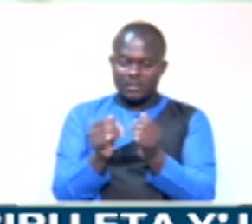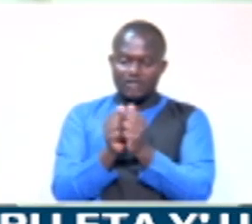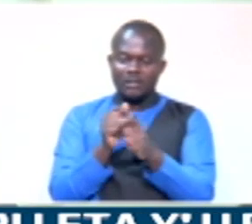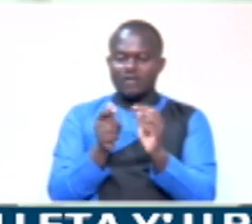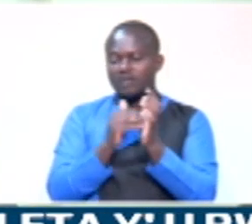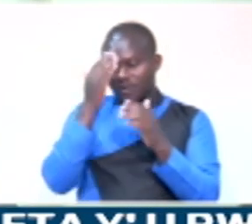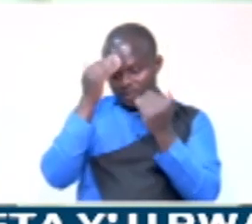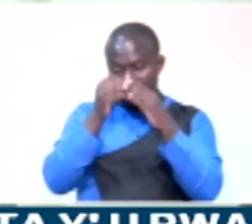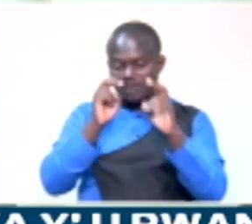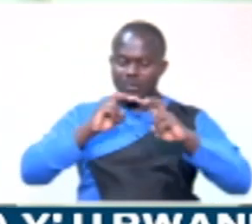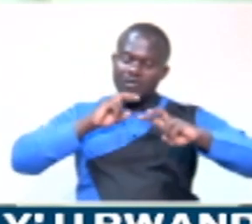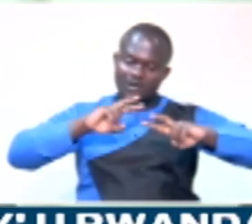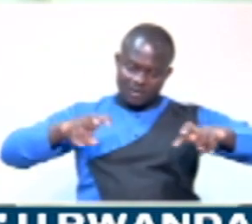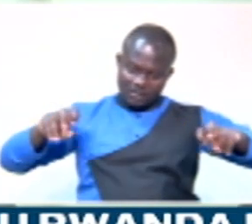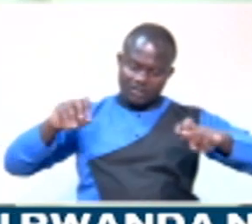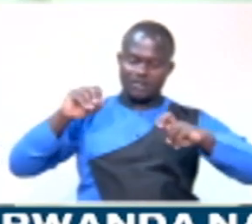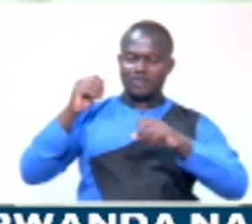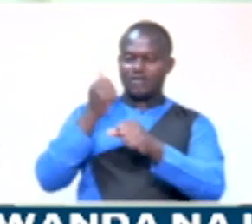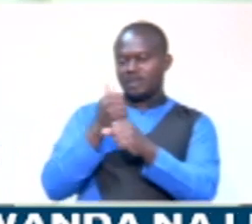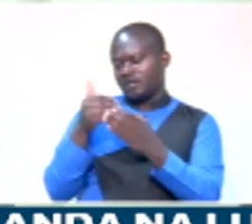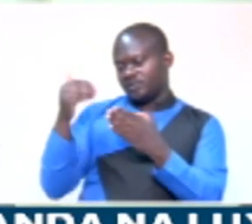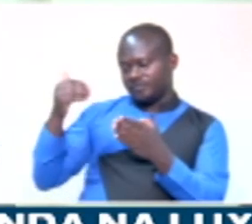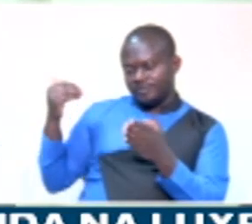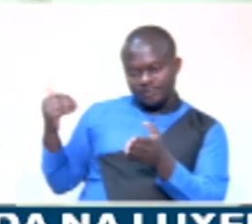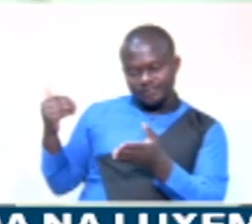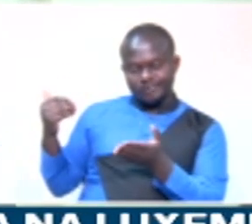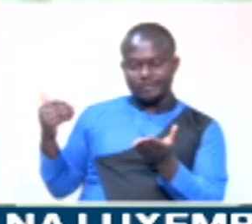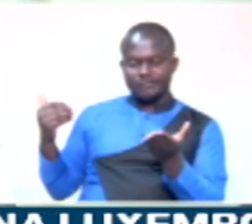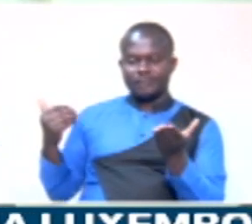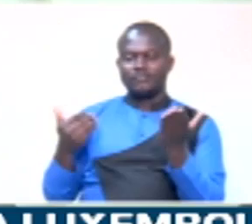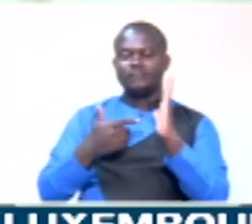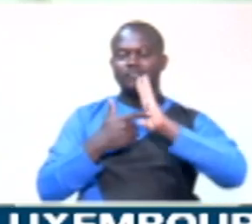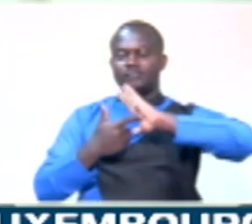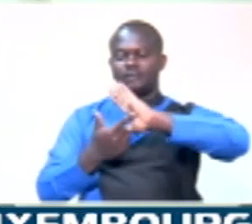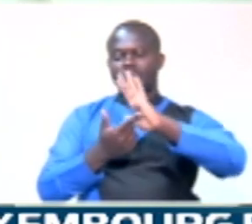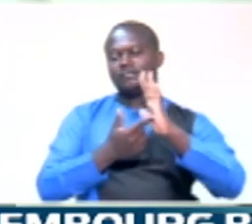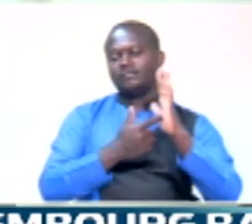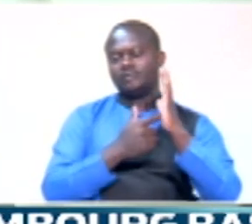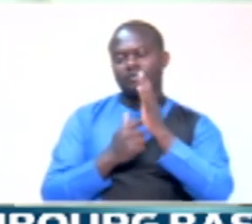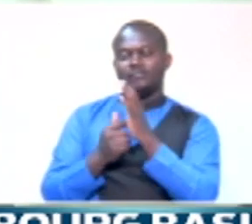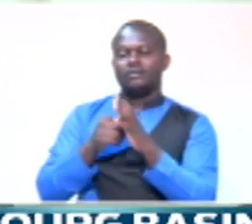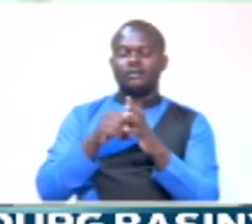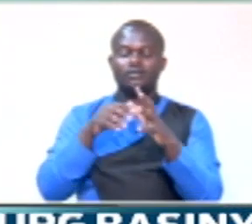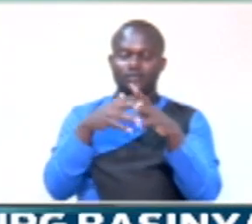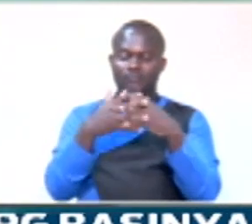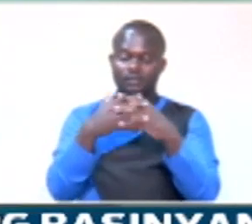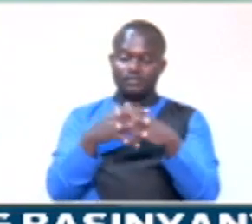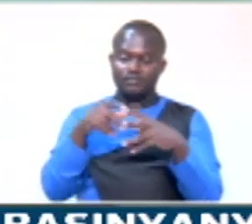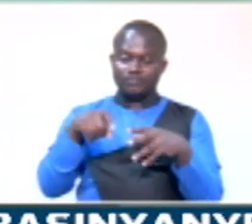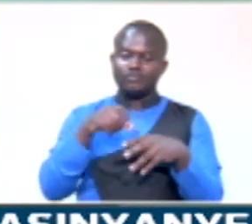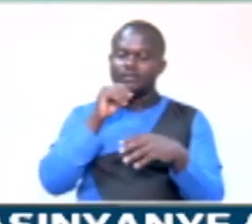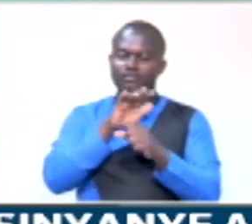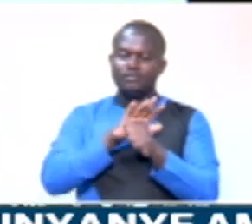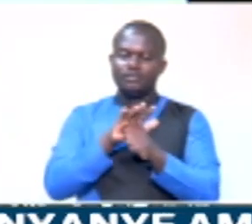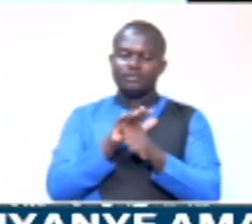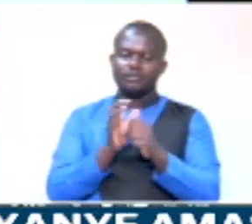ariko bitewe n'uko nta nyigo yari yakozwe mbere yo gutumiza imashini, byahise bigaragara ko imashini uruganda rukeneye zituzuye. Ibi byakuruye